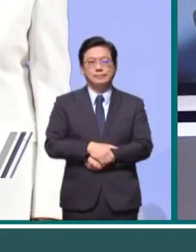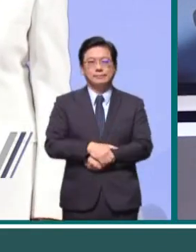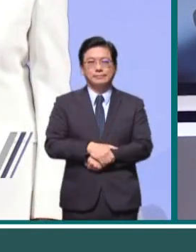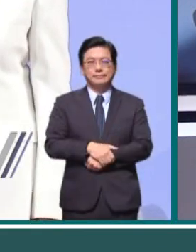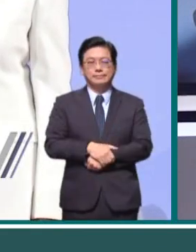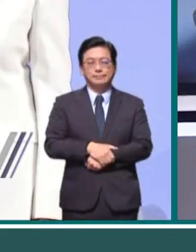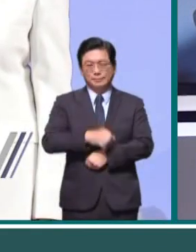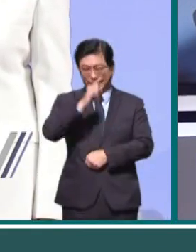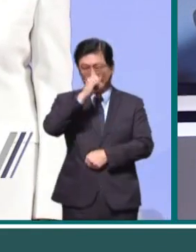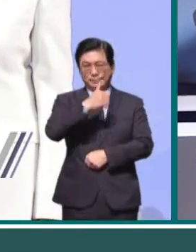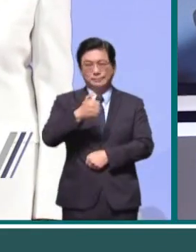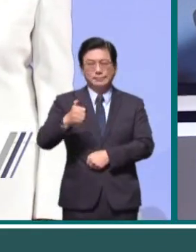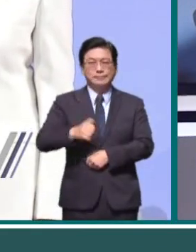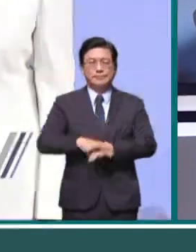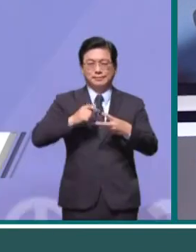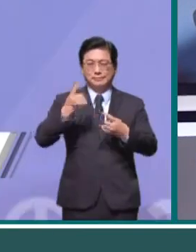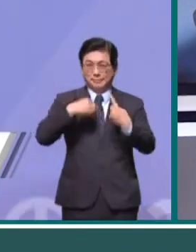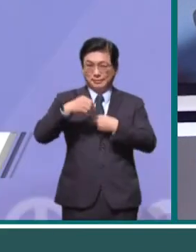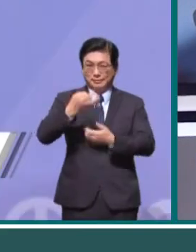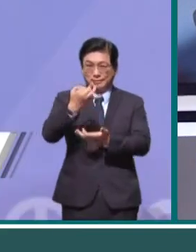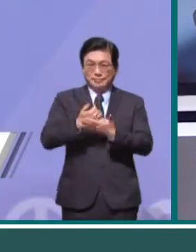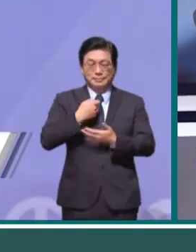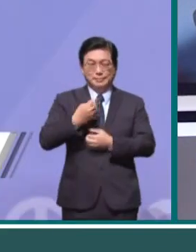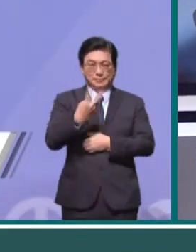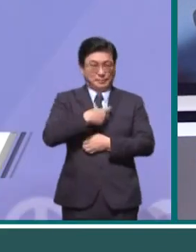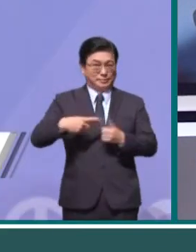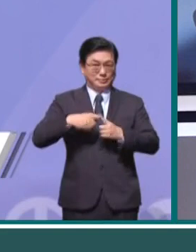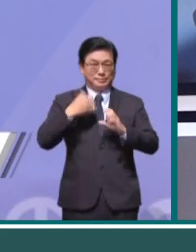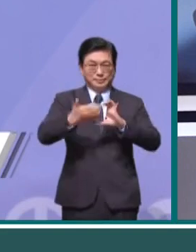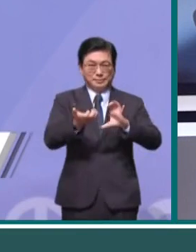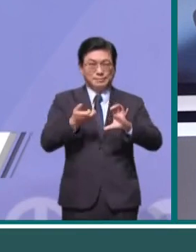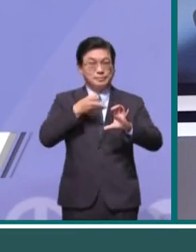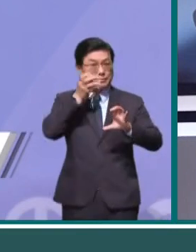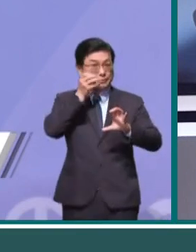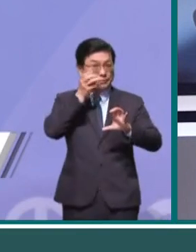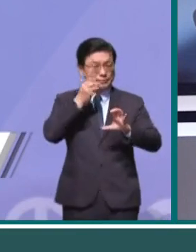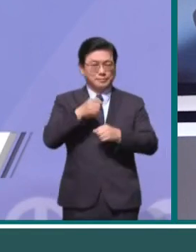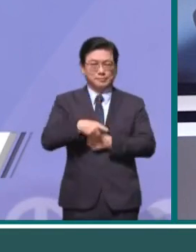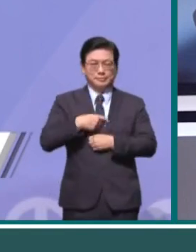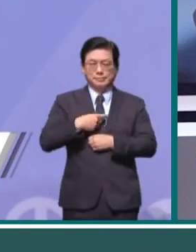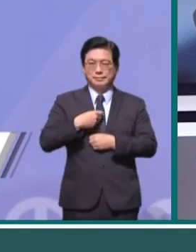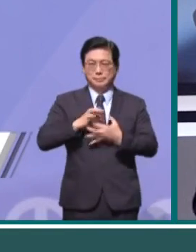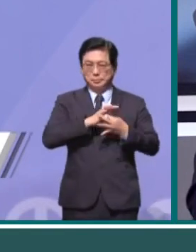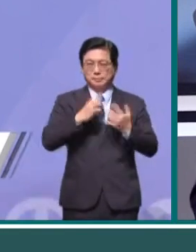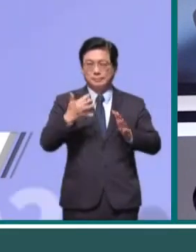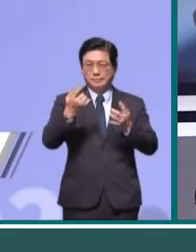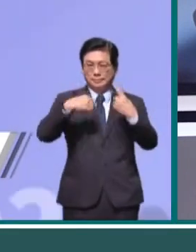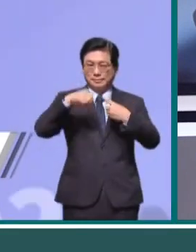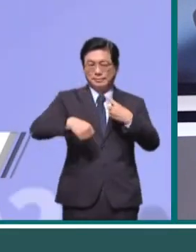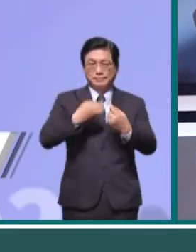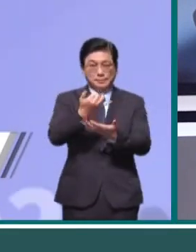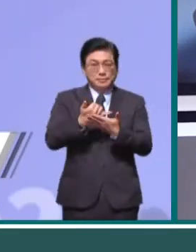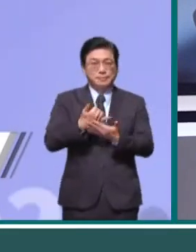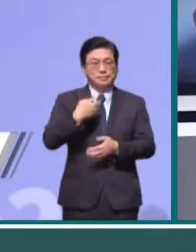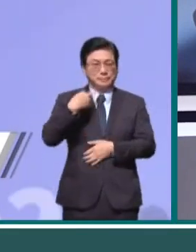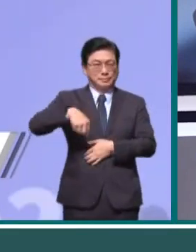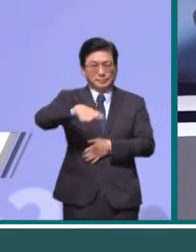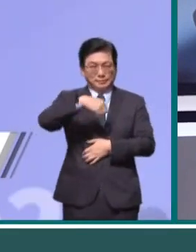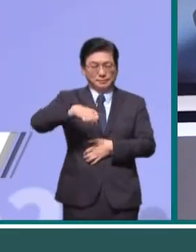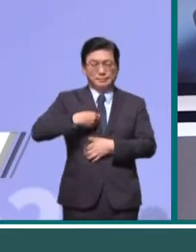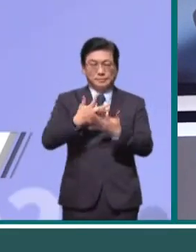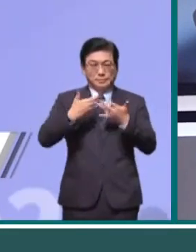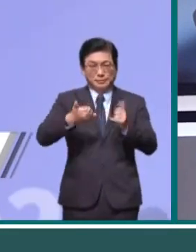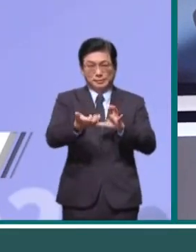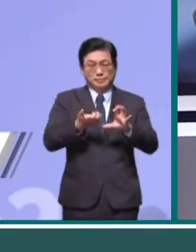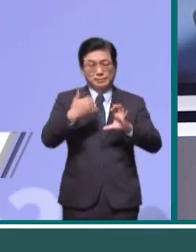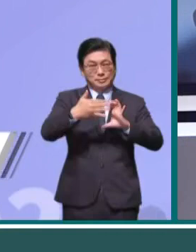家召集人不参与投票，14-0认为一致认定高端疫苗对于中重症跟预防死亡有相